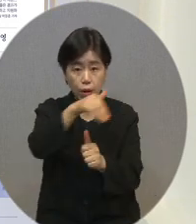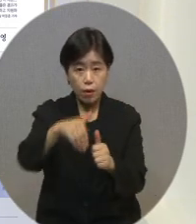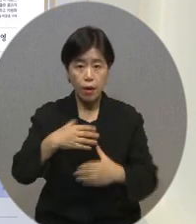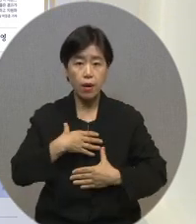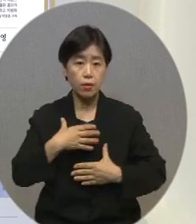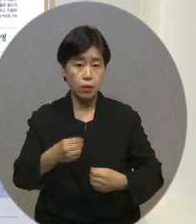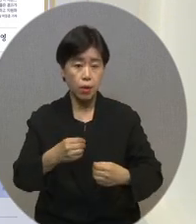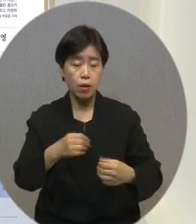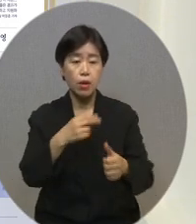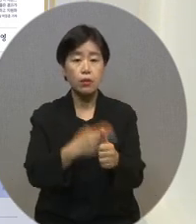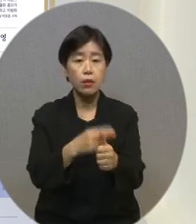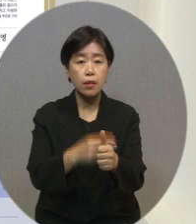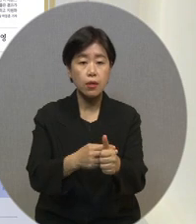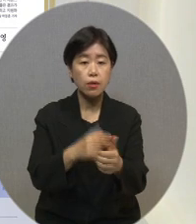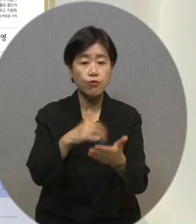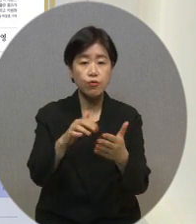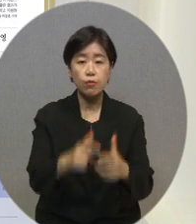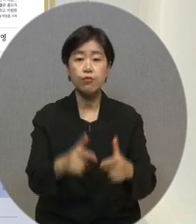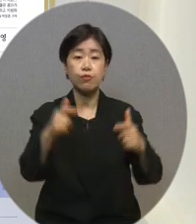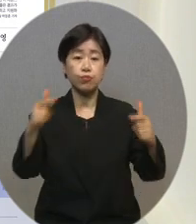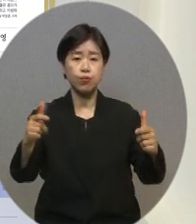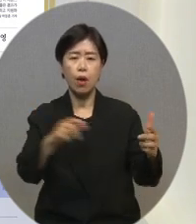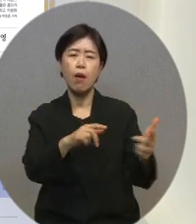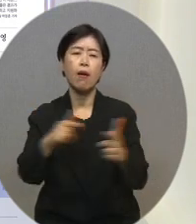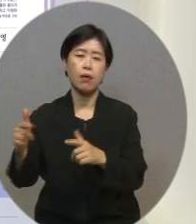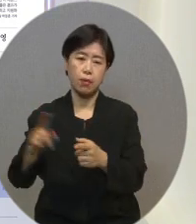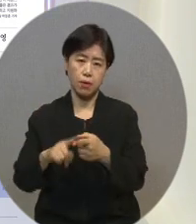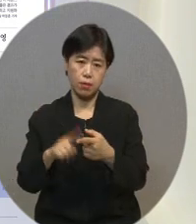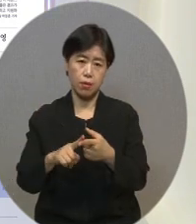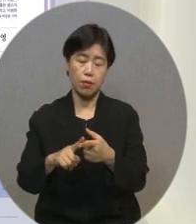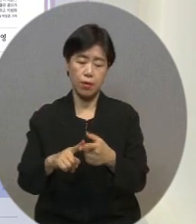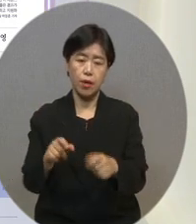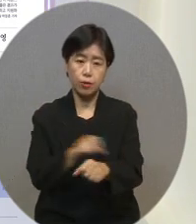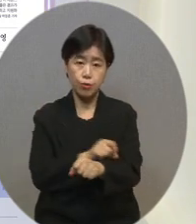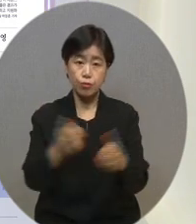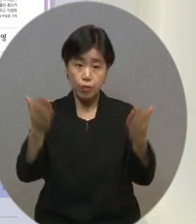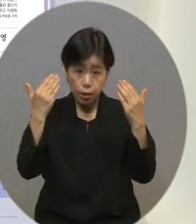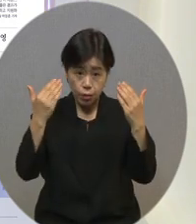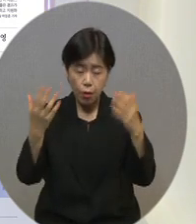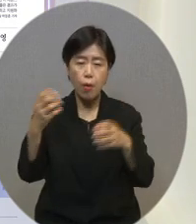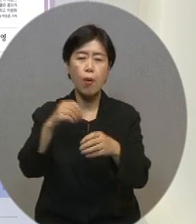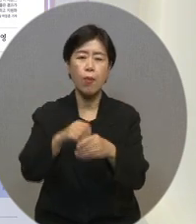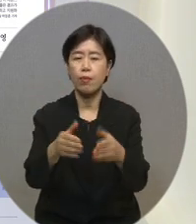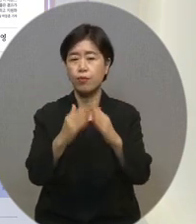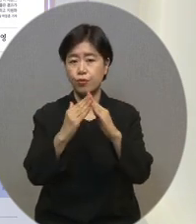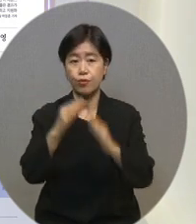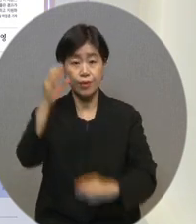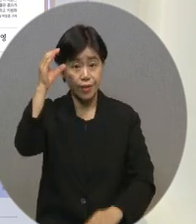안전 교원 확대 등이 종합적인 안목에서 특수학교가 설립되기